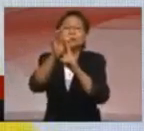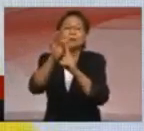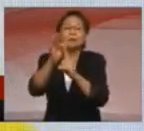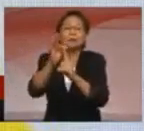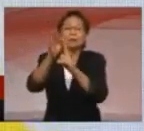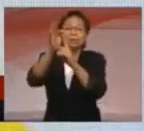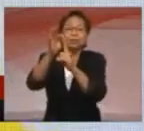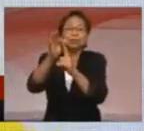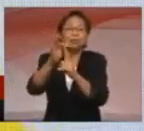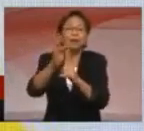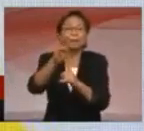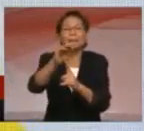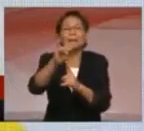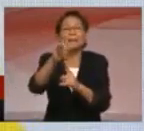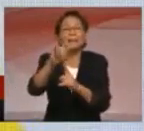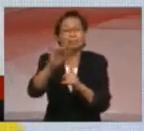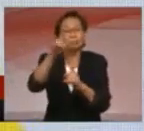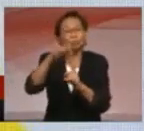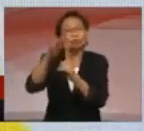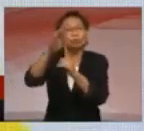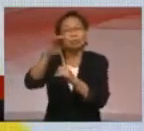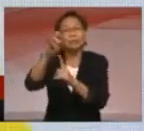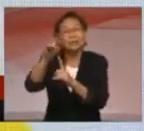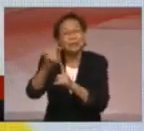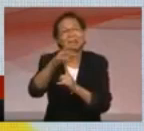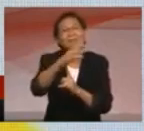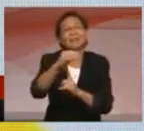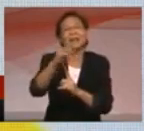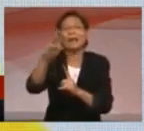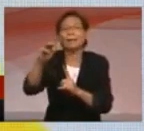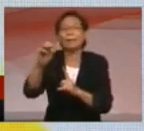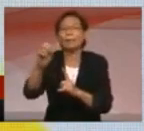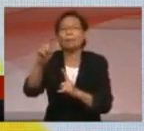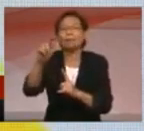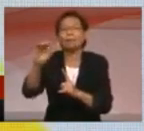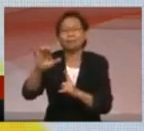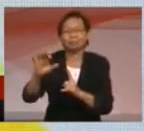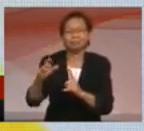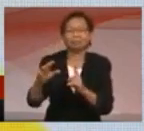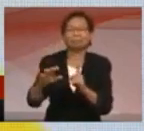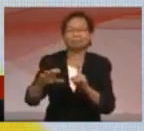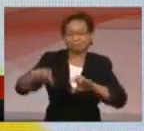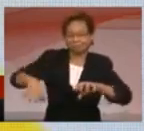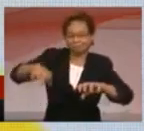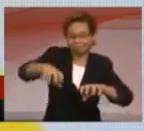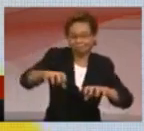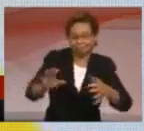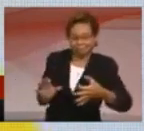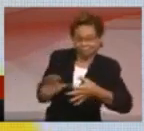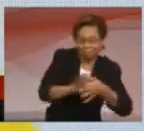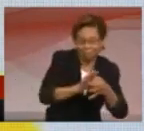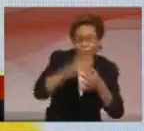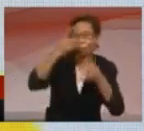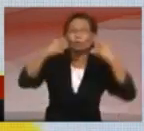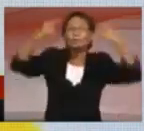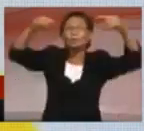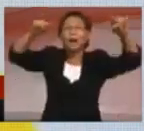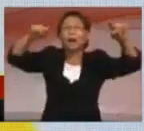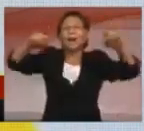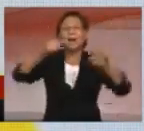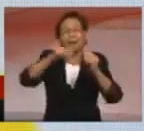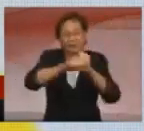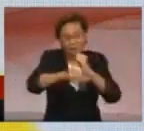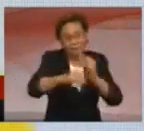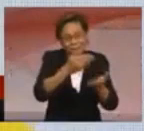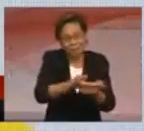dan Industri, MITI serta Kementerian Pelancongan, MOTEC, bagi menjamin kejayaan kempen beli